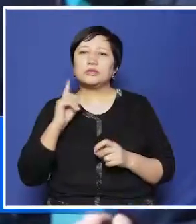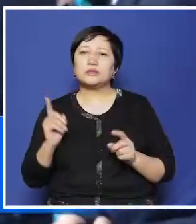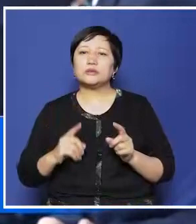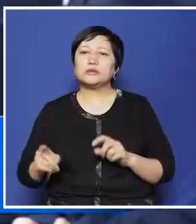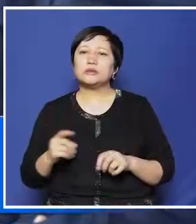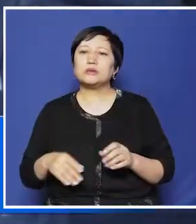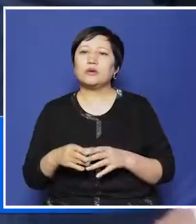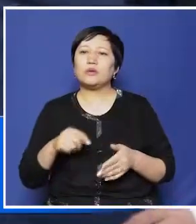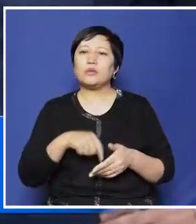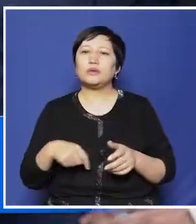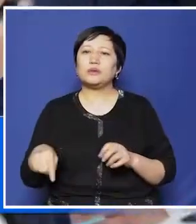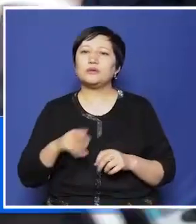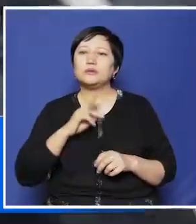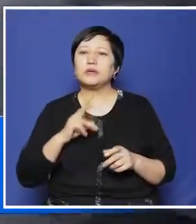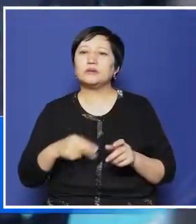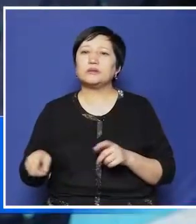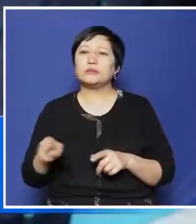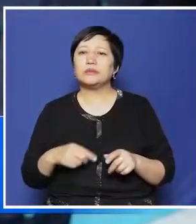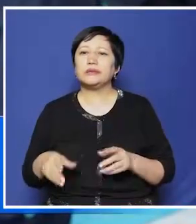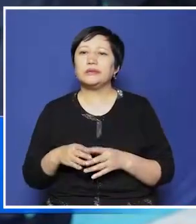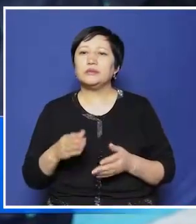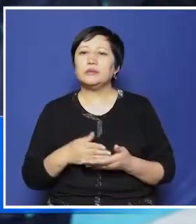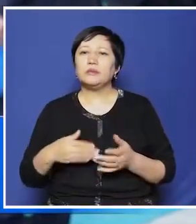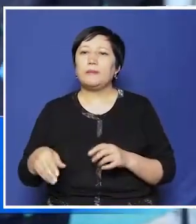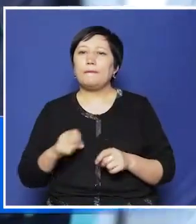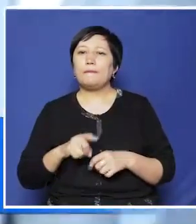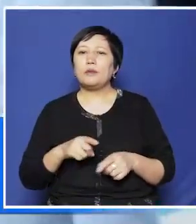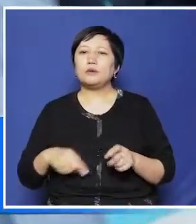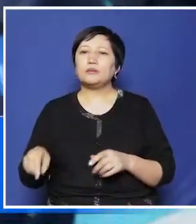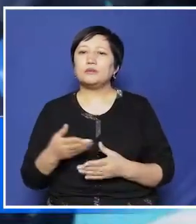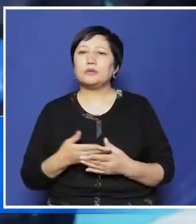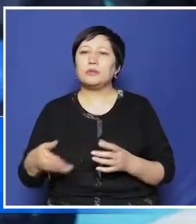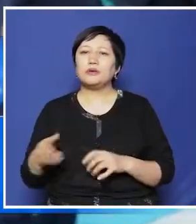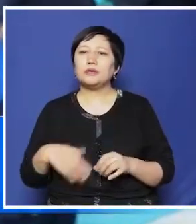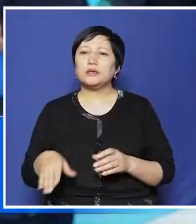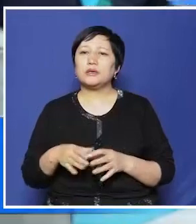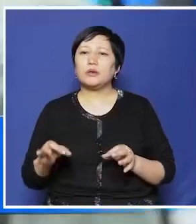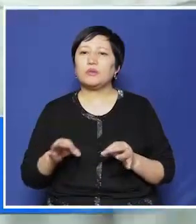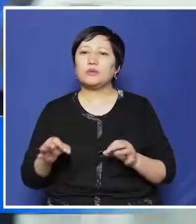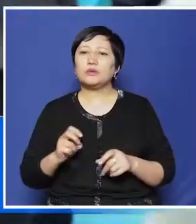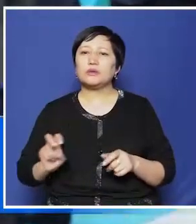беріліп жатқан, оның ішінде әйелдерге беріліп жатқан мүмкіндіктерді пайдалана отырып,